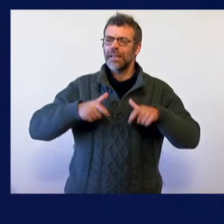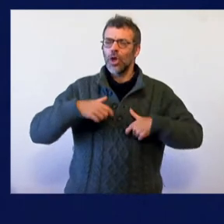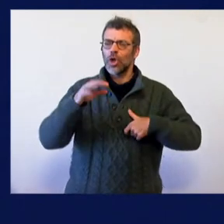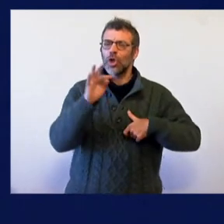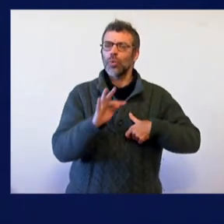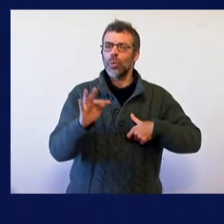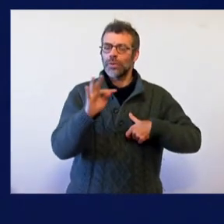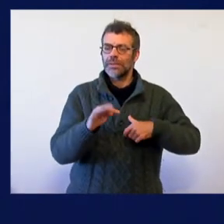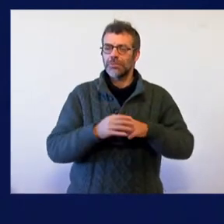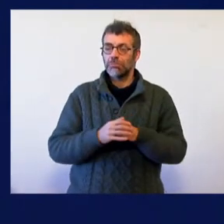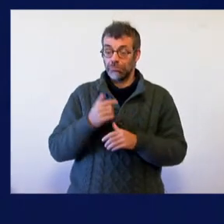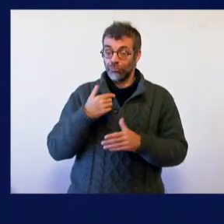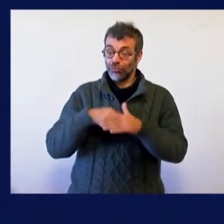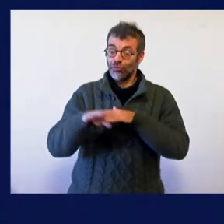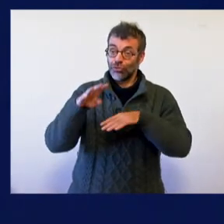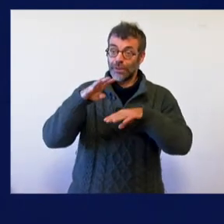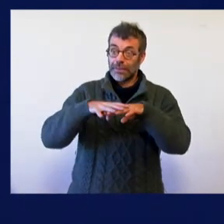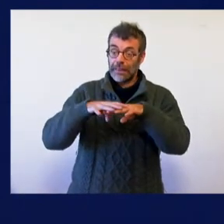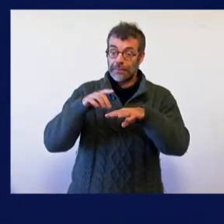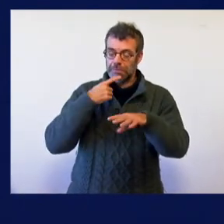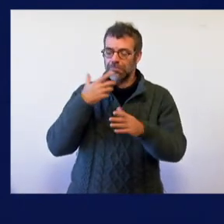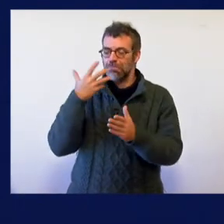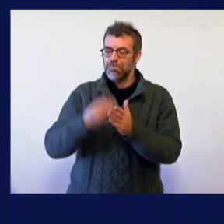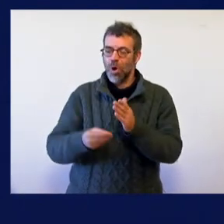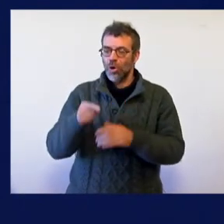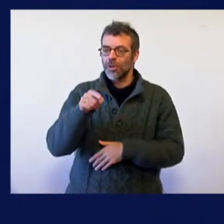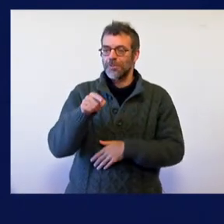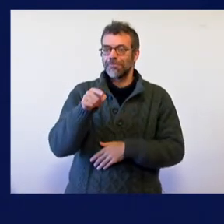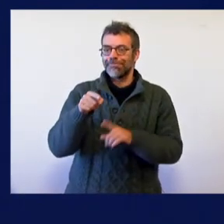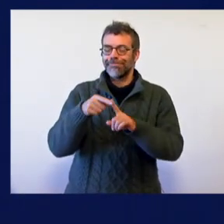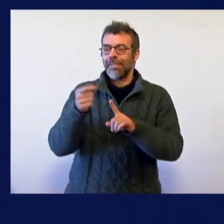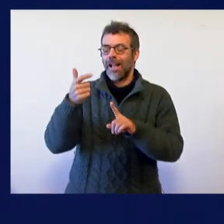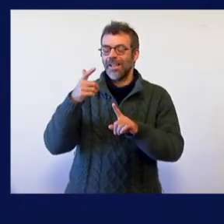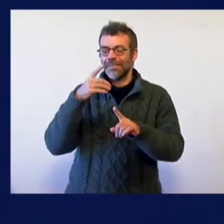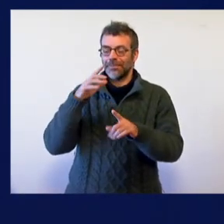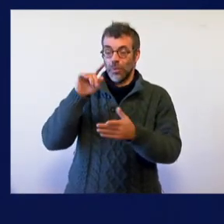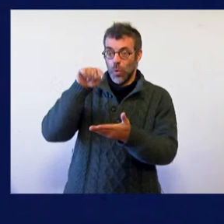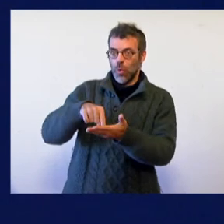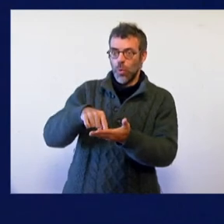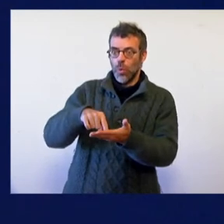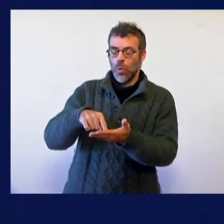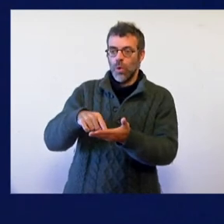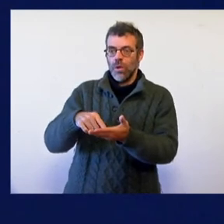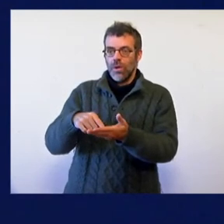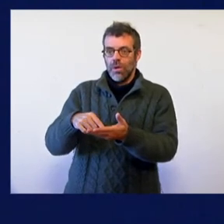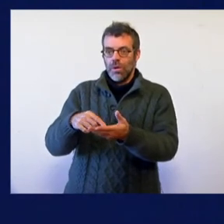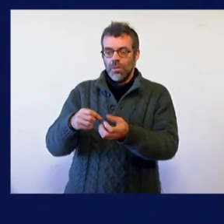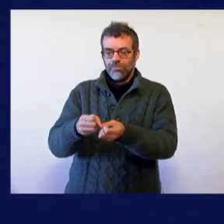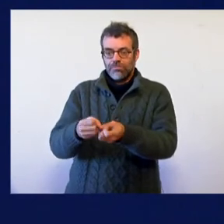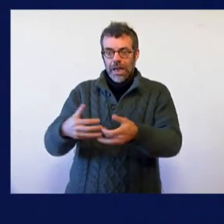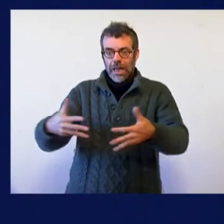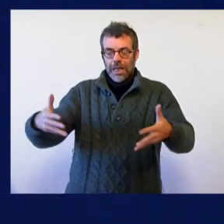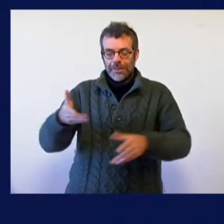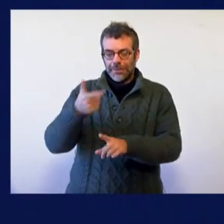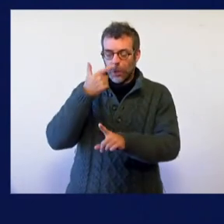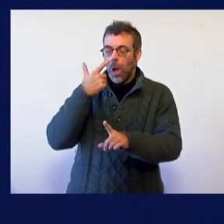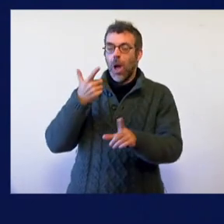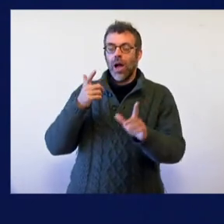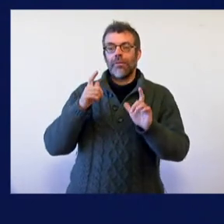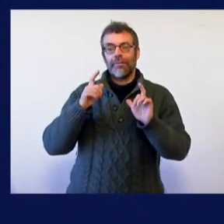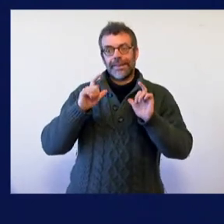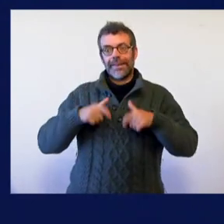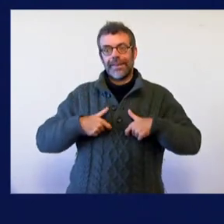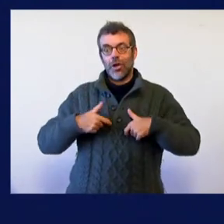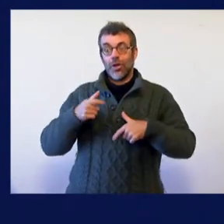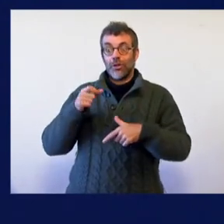dans ce quartier, il manquait un cœur battant. Et cette école va apporter ce battement de cœur qui manque tant à ses enfants,